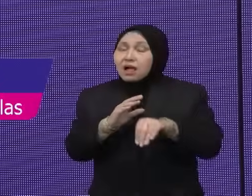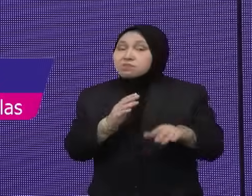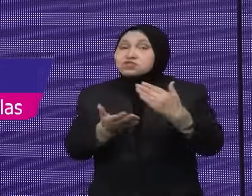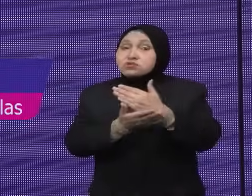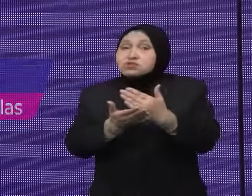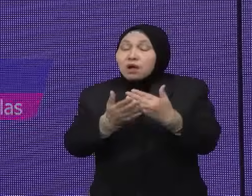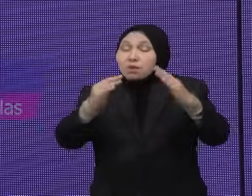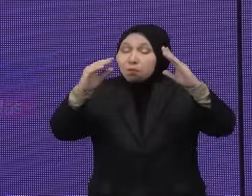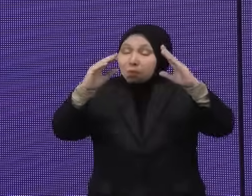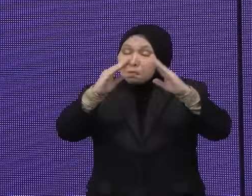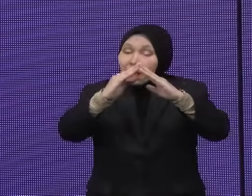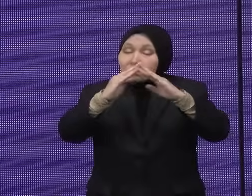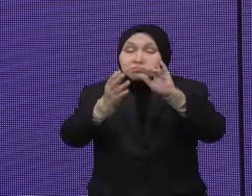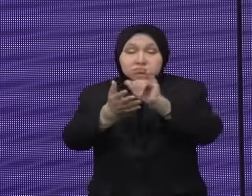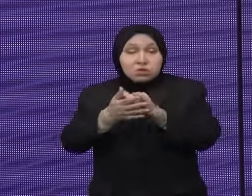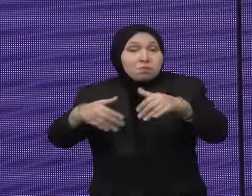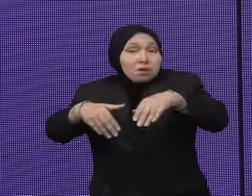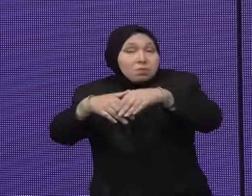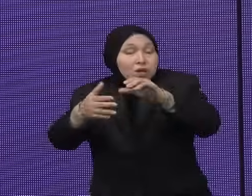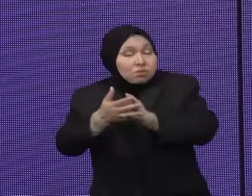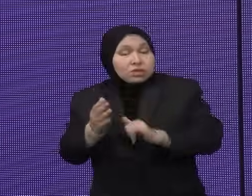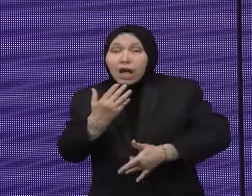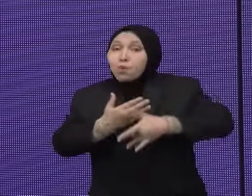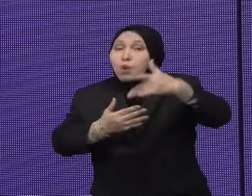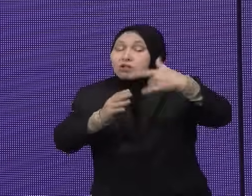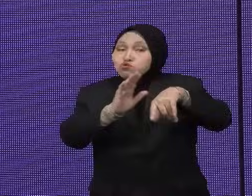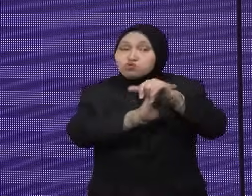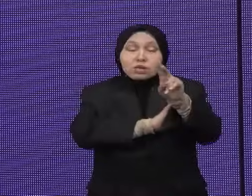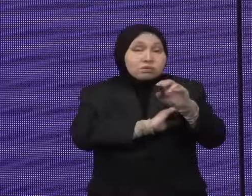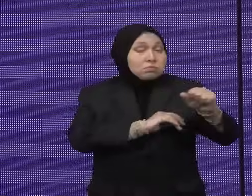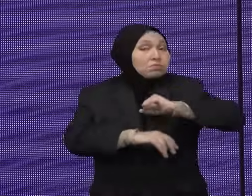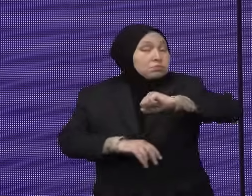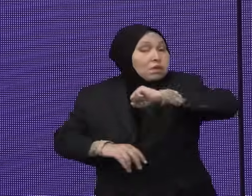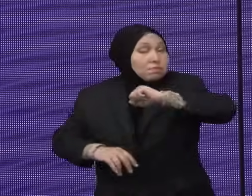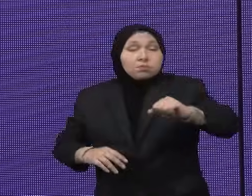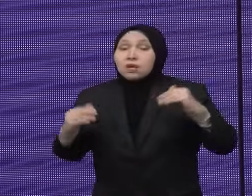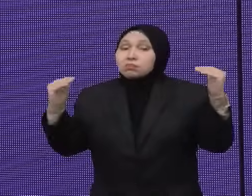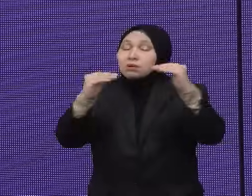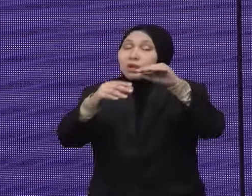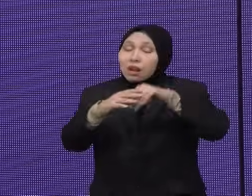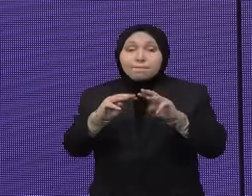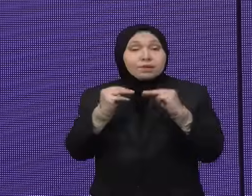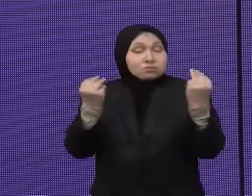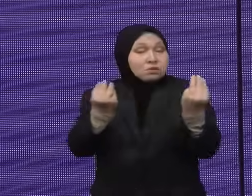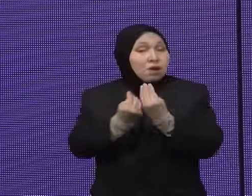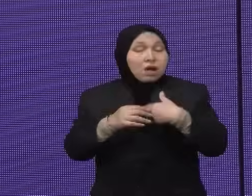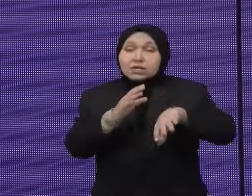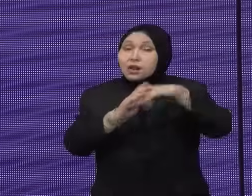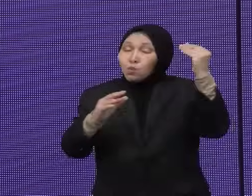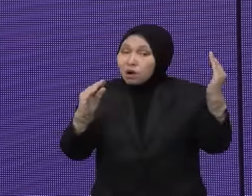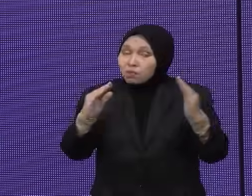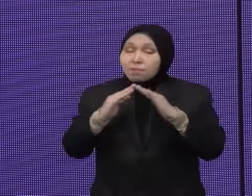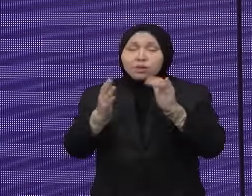rumah tangga itu telah pun dinyatakan pada awal surah An-Nisa, dan perjuangan keadilan di dalam masyarakat, di luar rumah